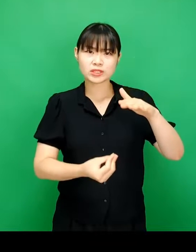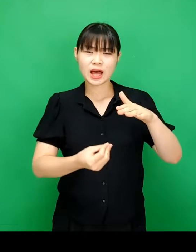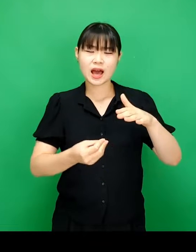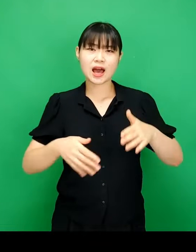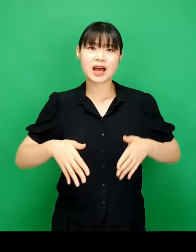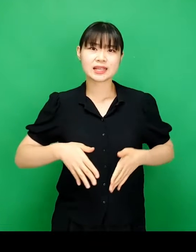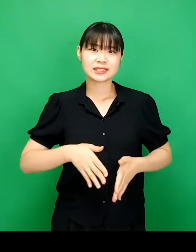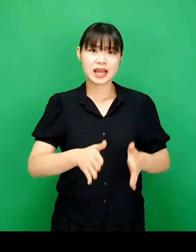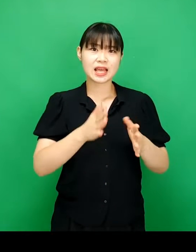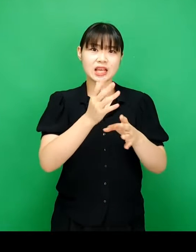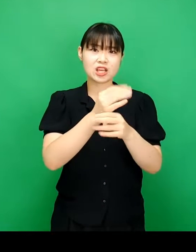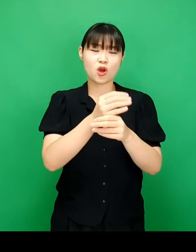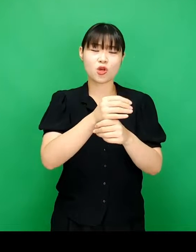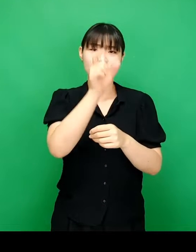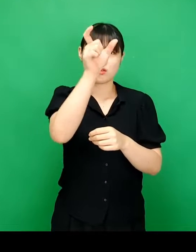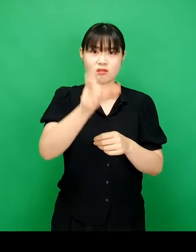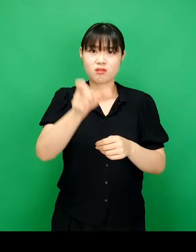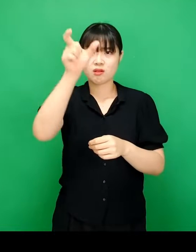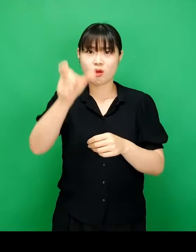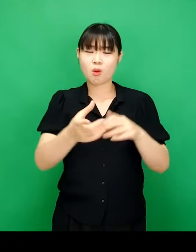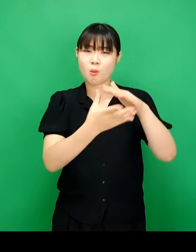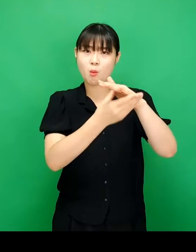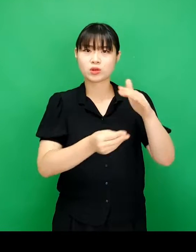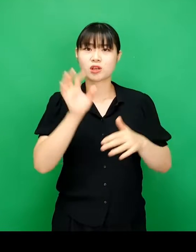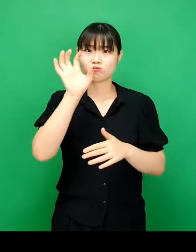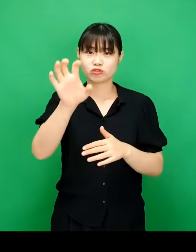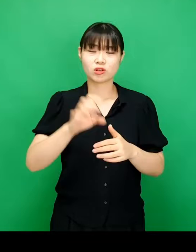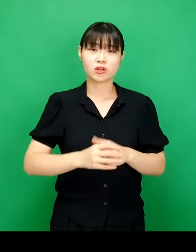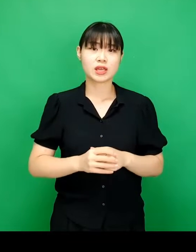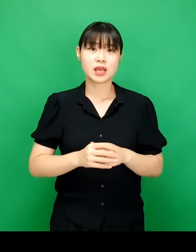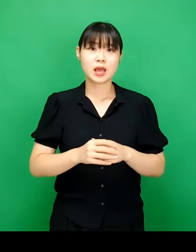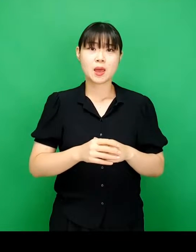배열을 복사해서 생년열에 붙여넣기 합니다.